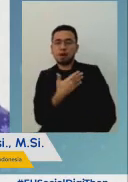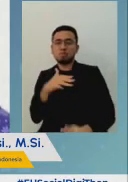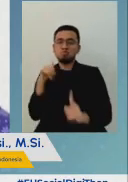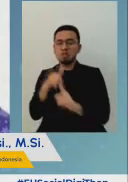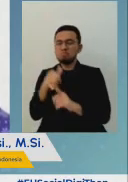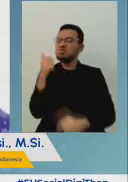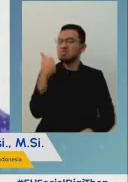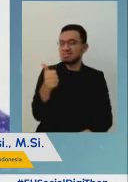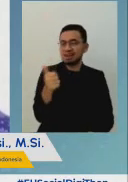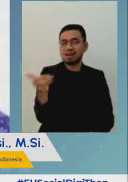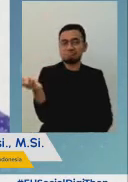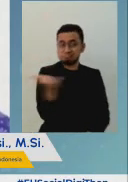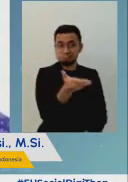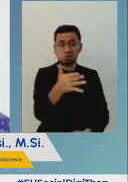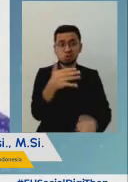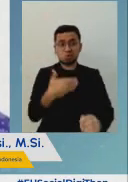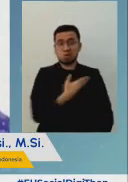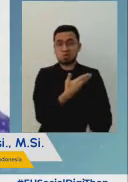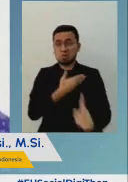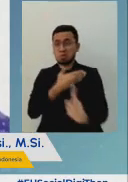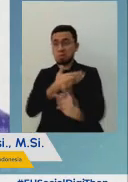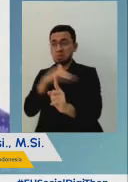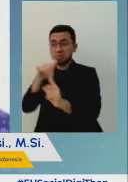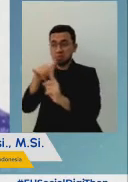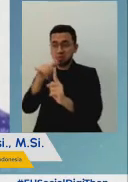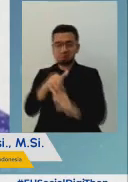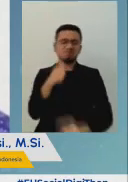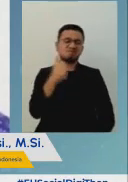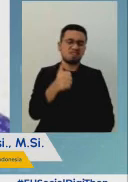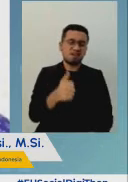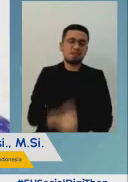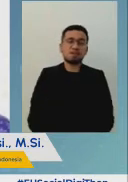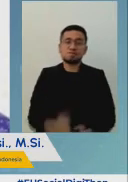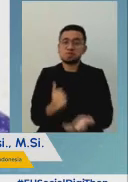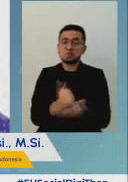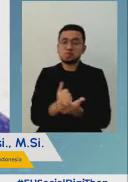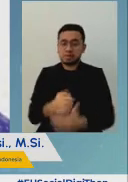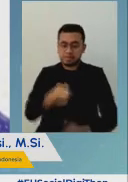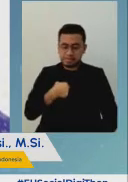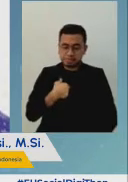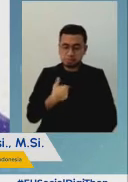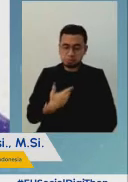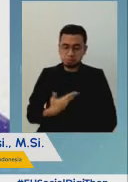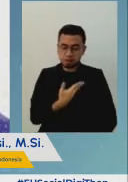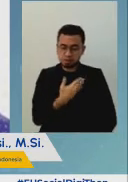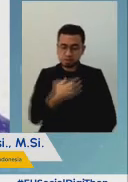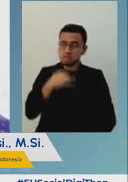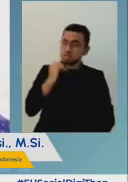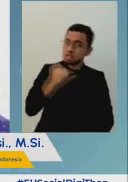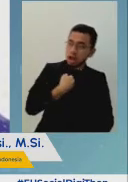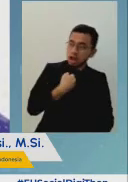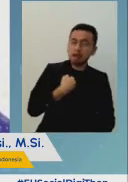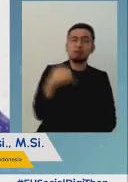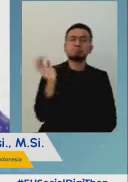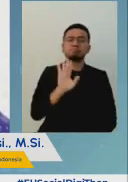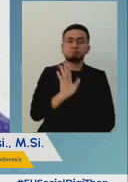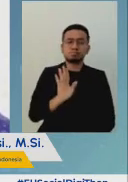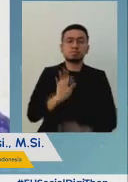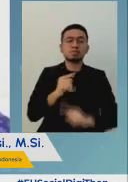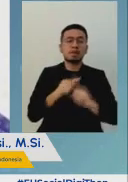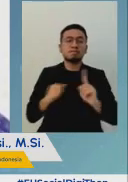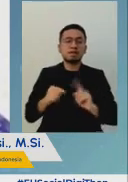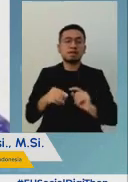jangan kemudian berpikir bahwa itu adalah salah kita sebagai penyintas, namun bisa saja memang itu masalahnya